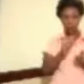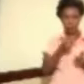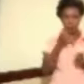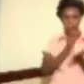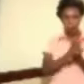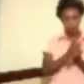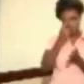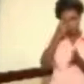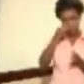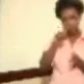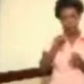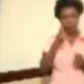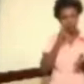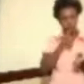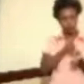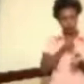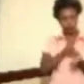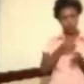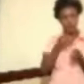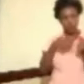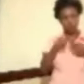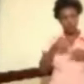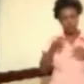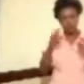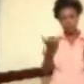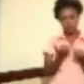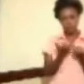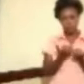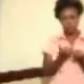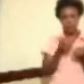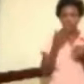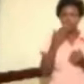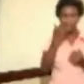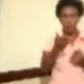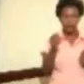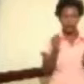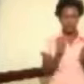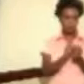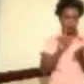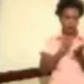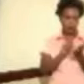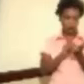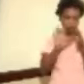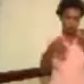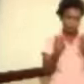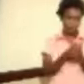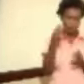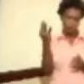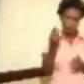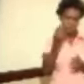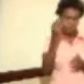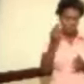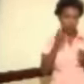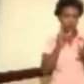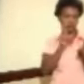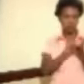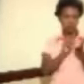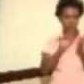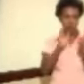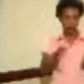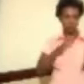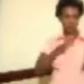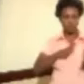à thème qui prévoit yo et n'a remercié encore une fois Marcus Garcia, Lucien Jura, Dali Valet et Godson Pierre qui étaient bien